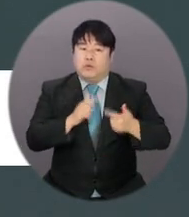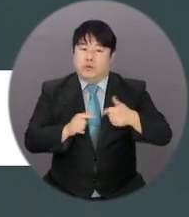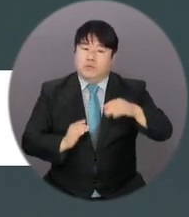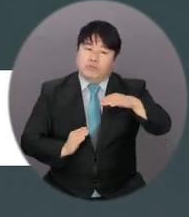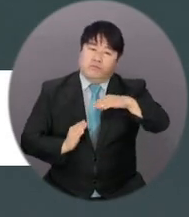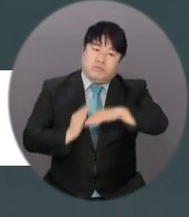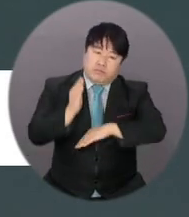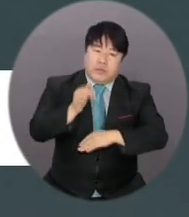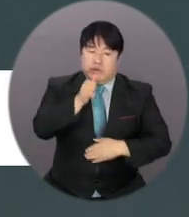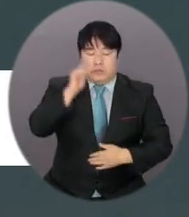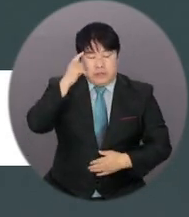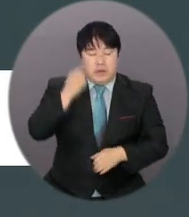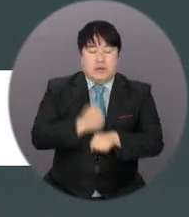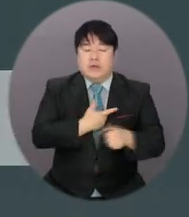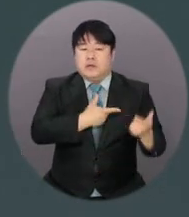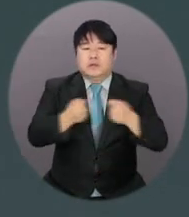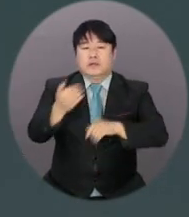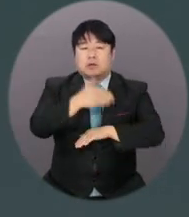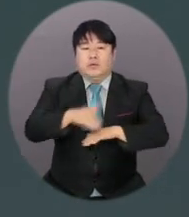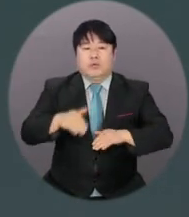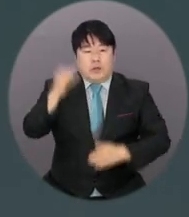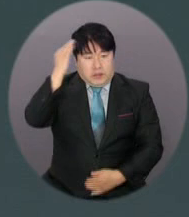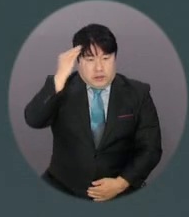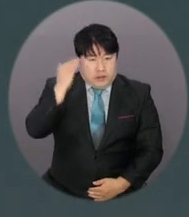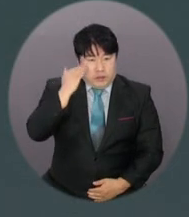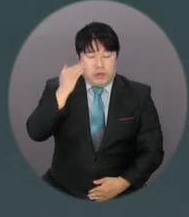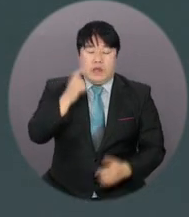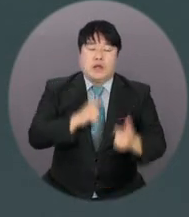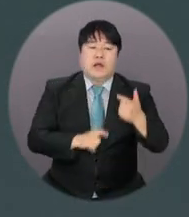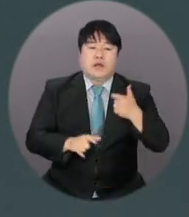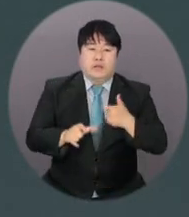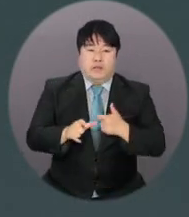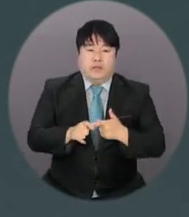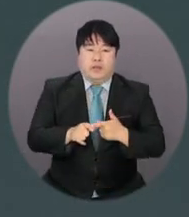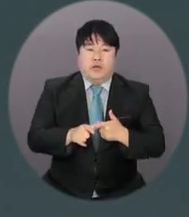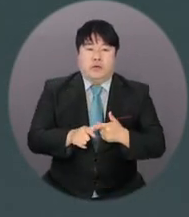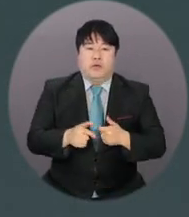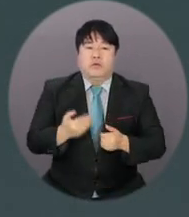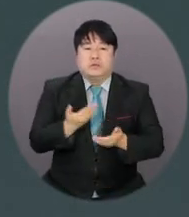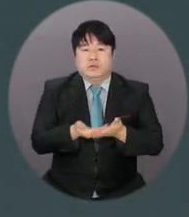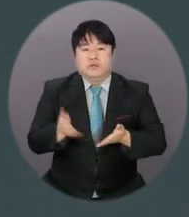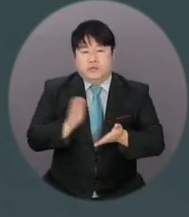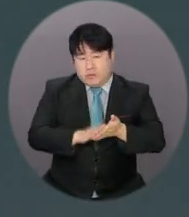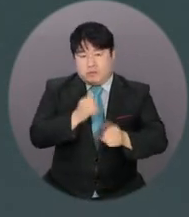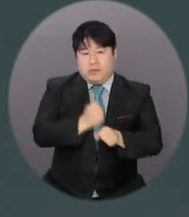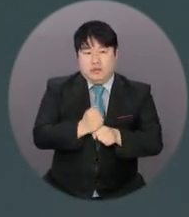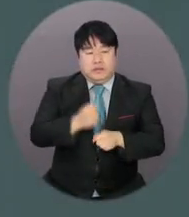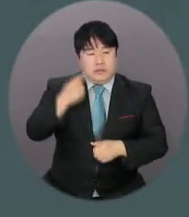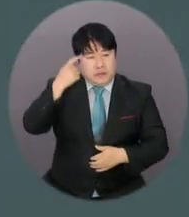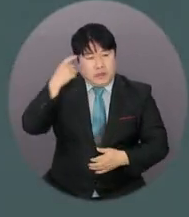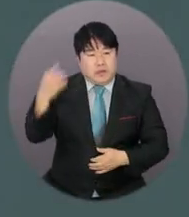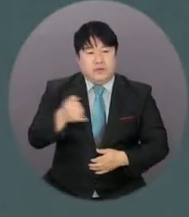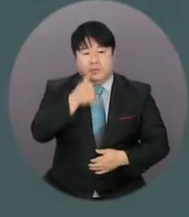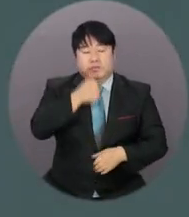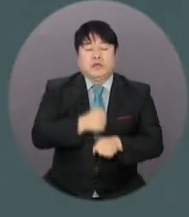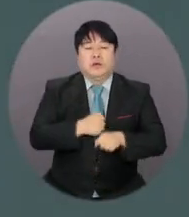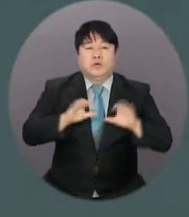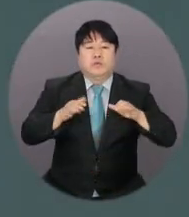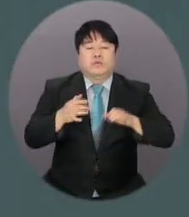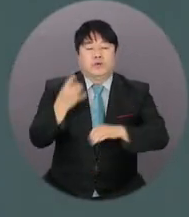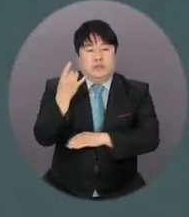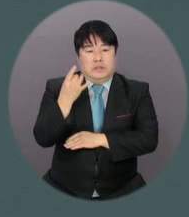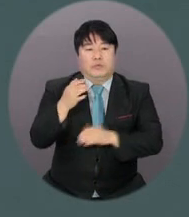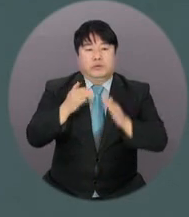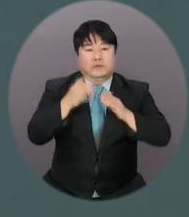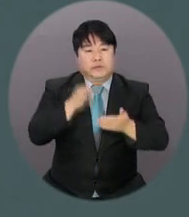그런 들녘 으로 대한민국 울 좀 b 3 하겠다 이런 가 고루 갖고 있습니다 국민 기본 자산